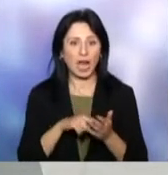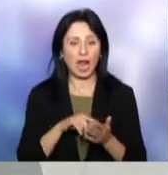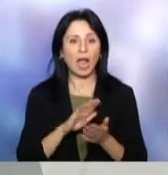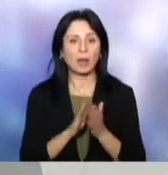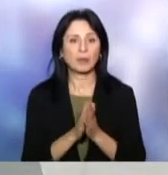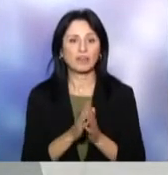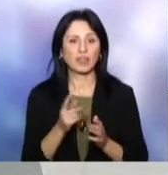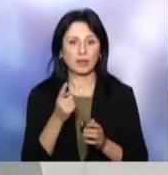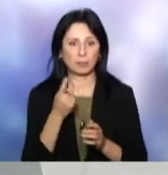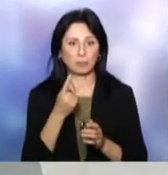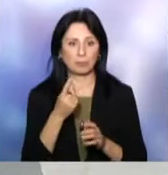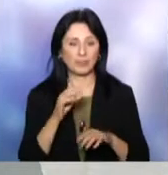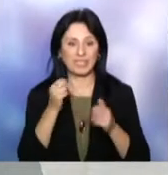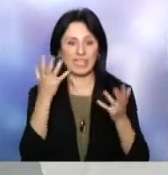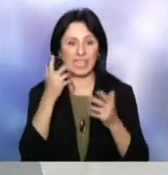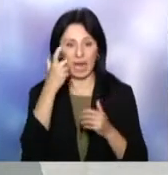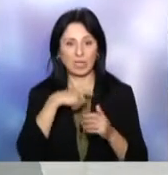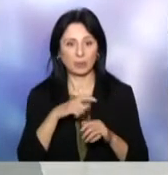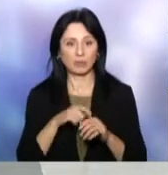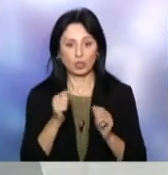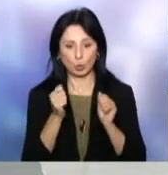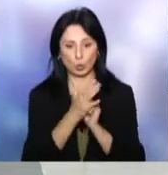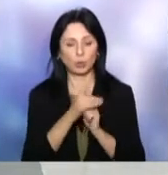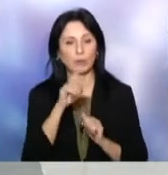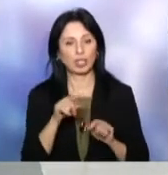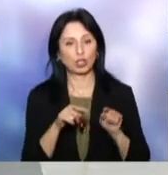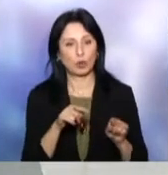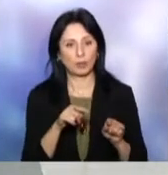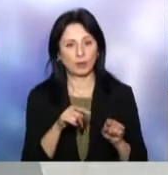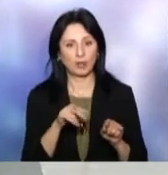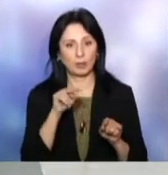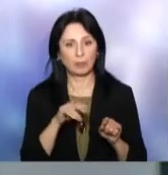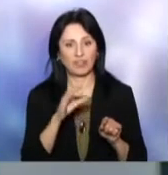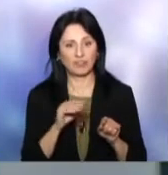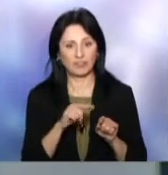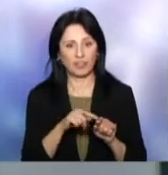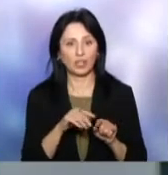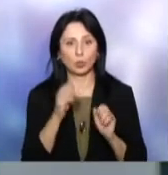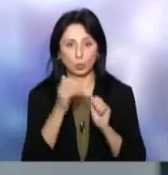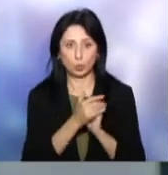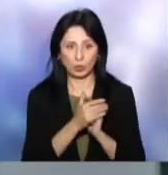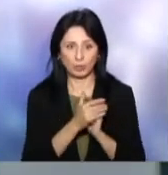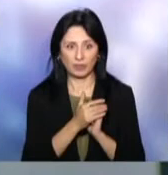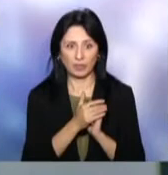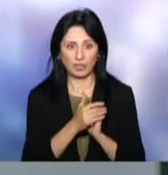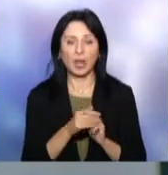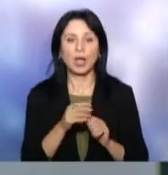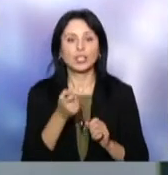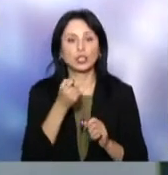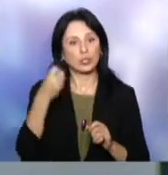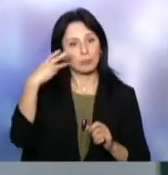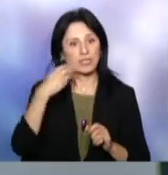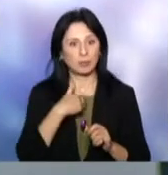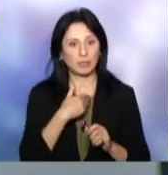თუნდაც პირველი და მეორე ფოტოტიპის ადამიანისთვის 15 ნომრიანი SPF 15 წესით სავსებით საკმარისი უნდა